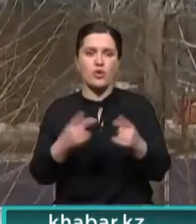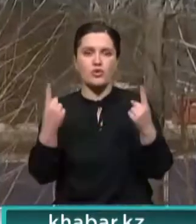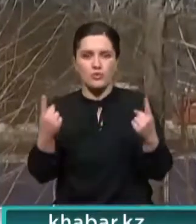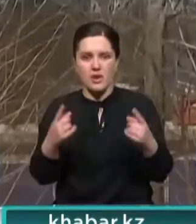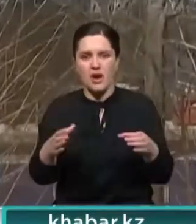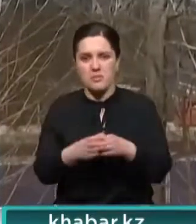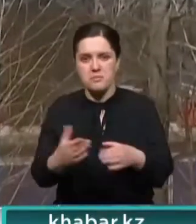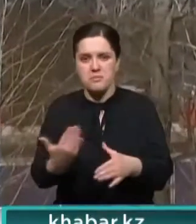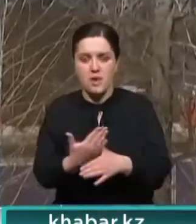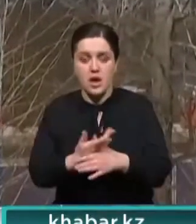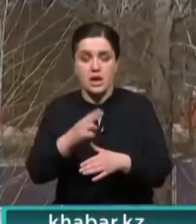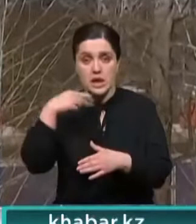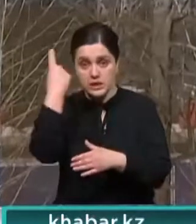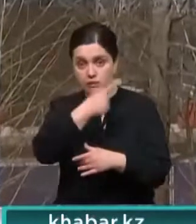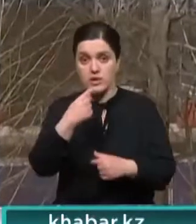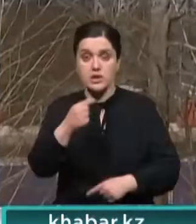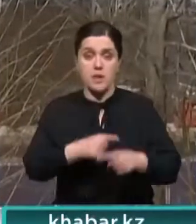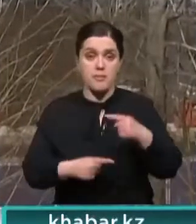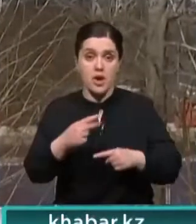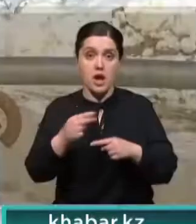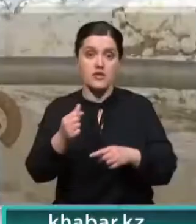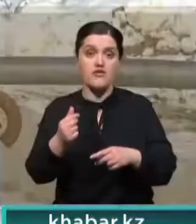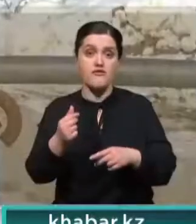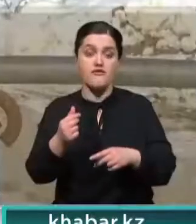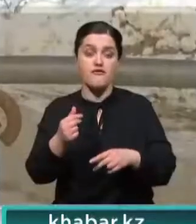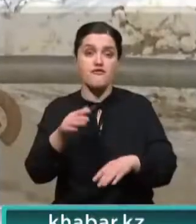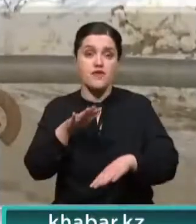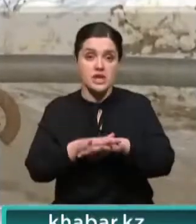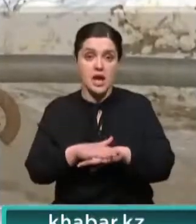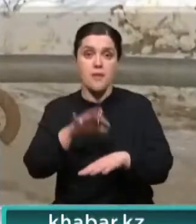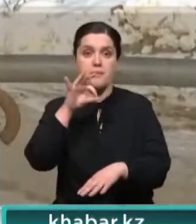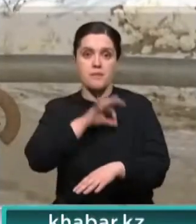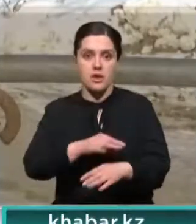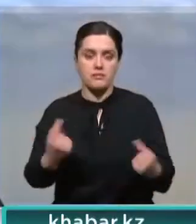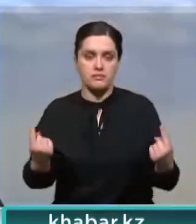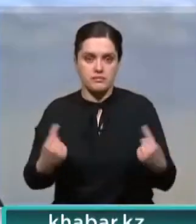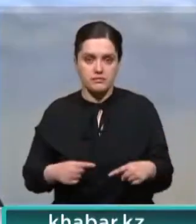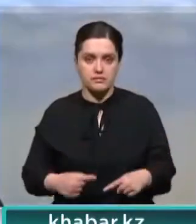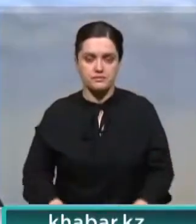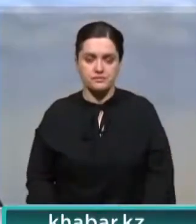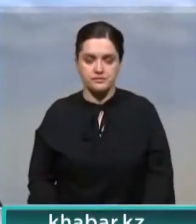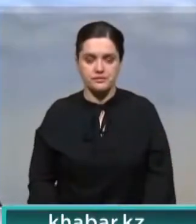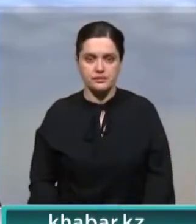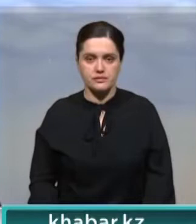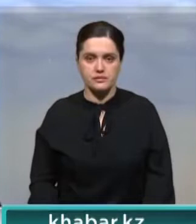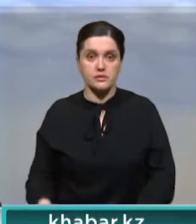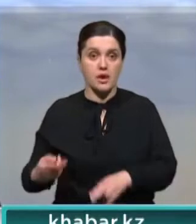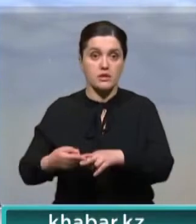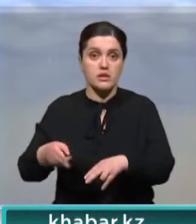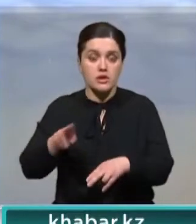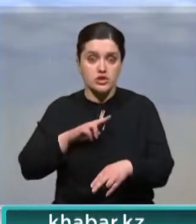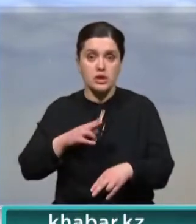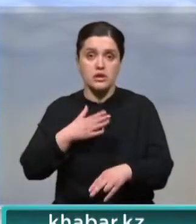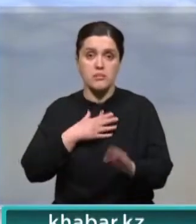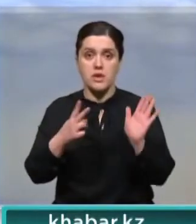субподрядчики. Для индивидуальных предпринимателей финансово-перспективный проект обернулся банкротством. Должны они нам на сегодняшний